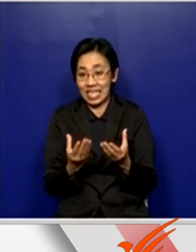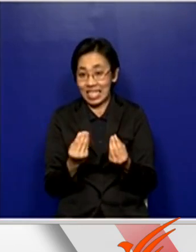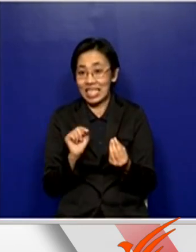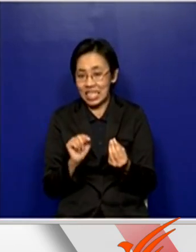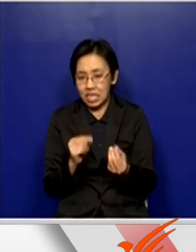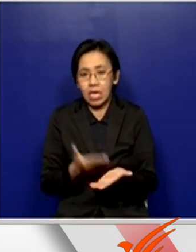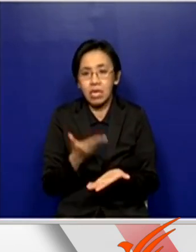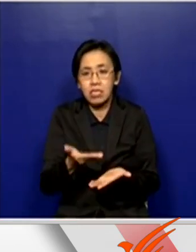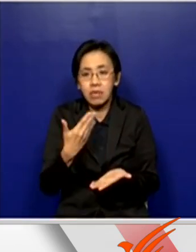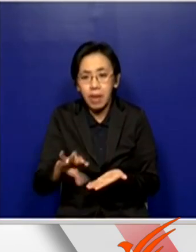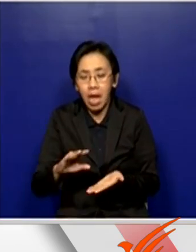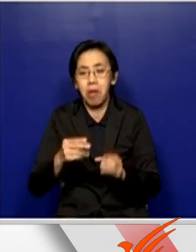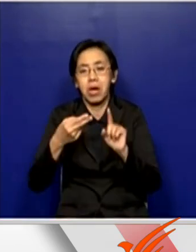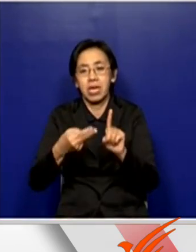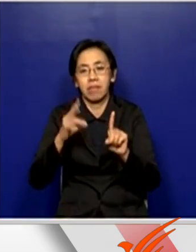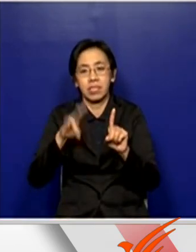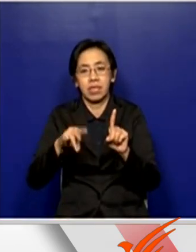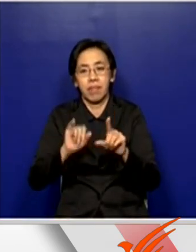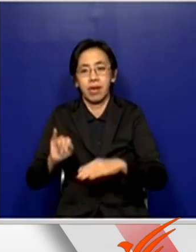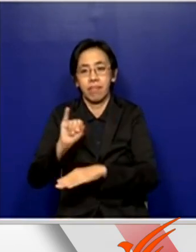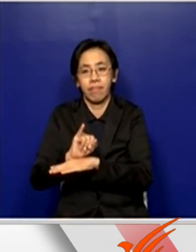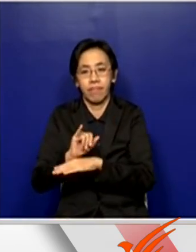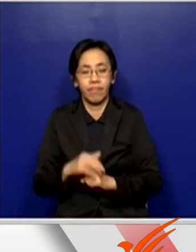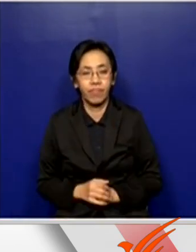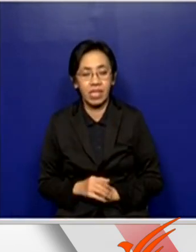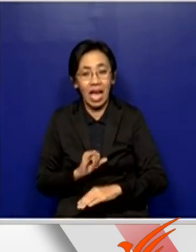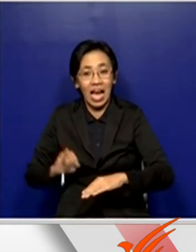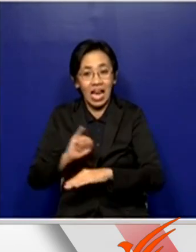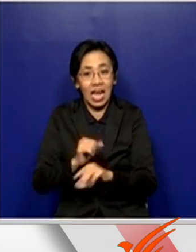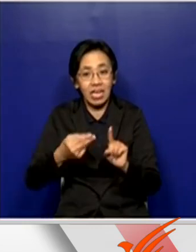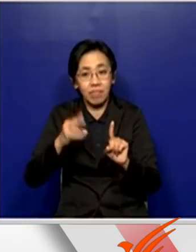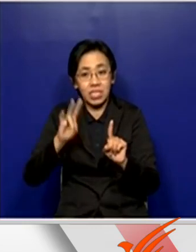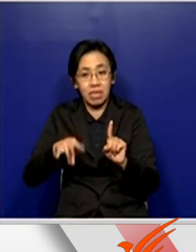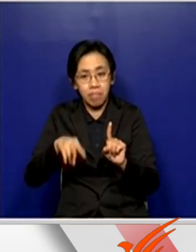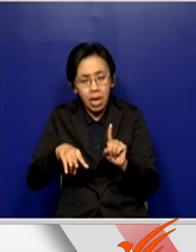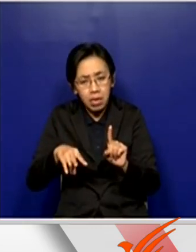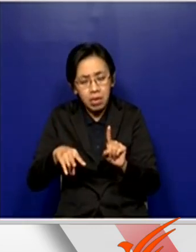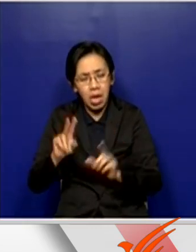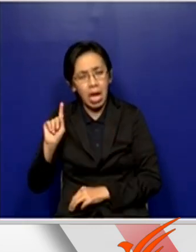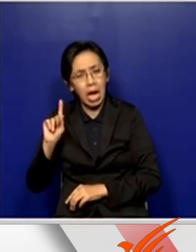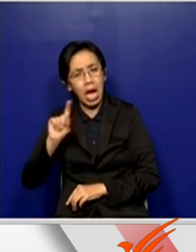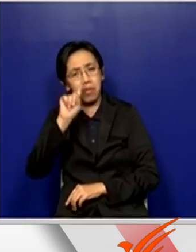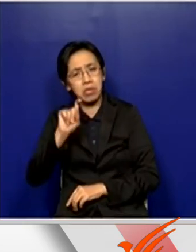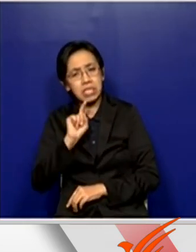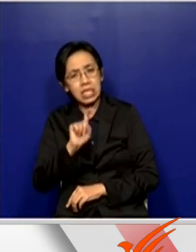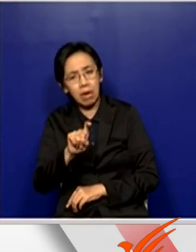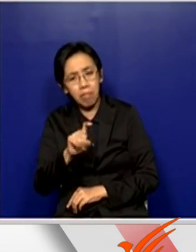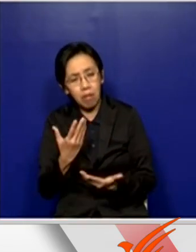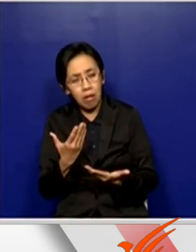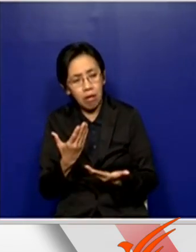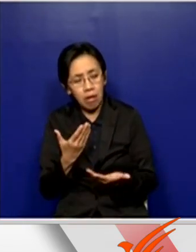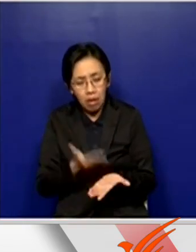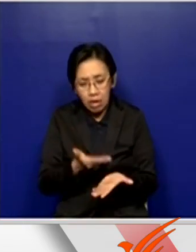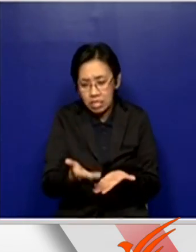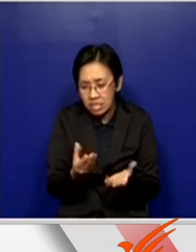พื้นที่ถูกซื้อไปแล้วกวา 17,000 ไร้ต้ตงคำถามทิ้งเอาไ้นะครับัขาวต่อว่าส่วนการลงทุนที่กวาน